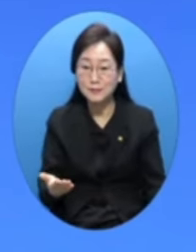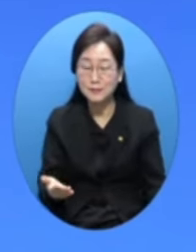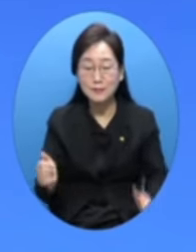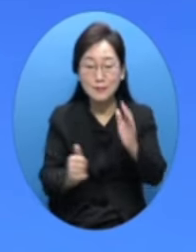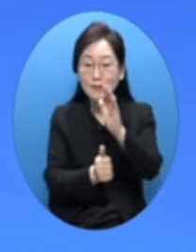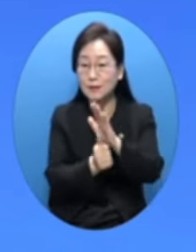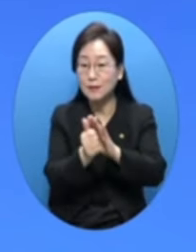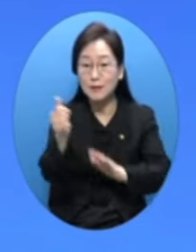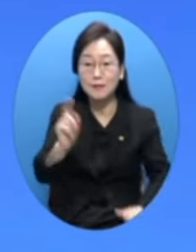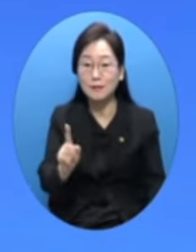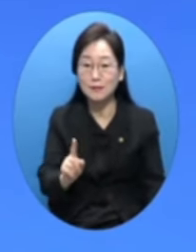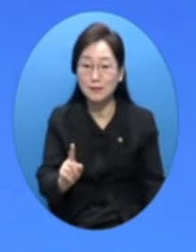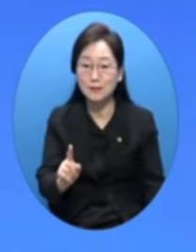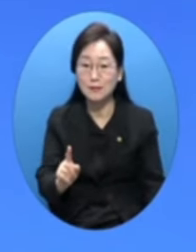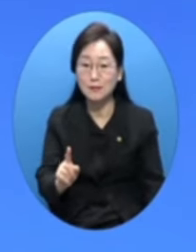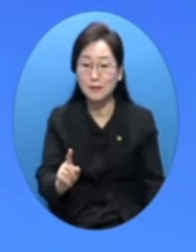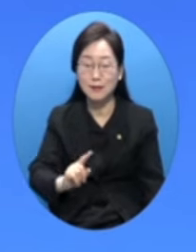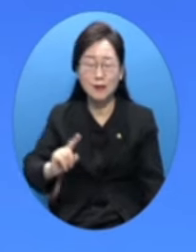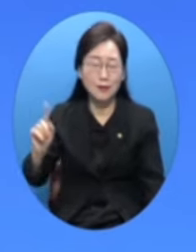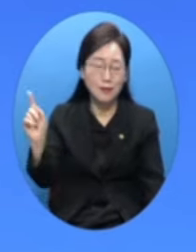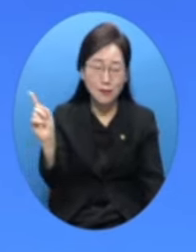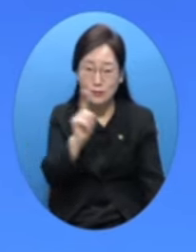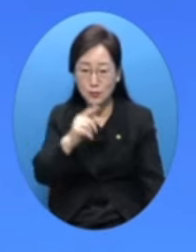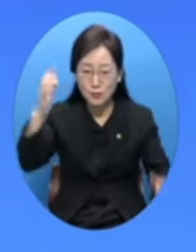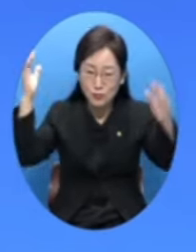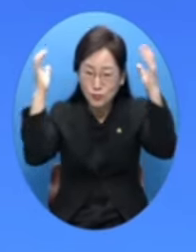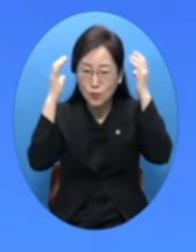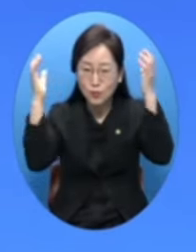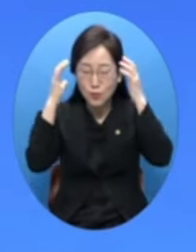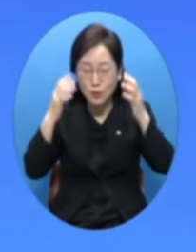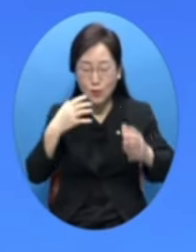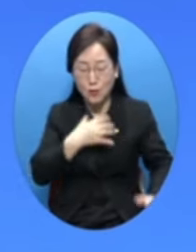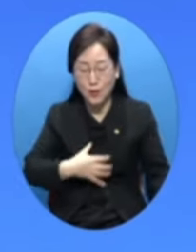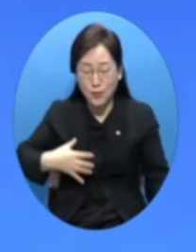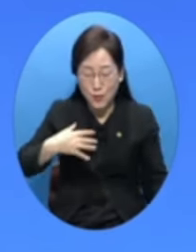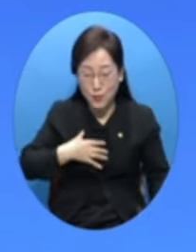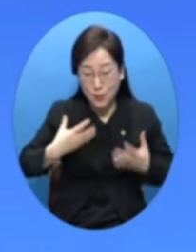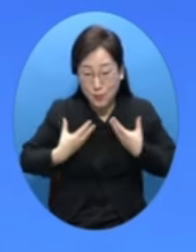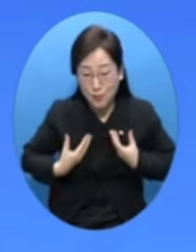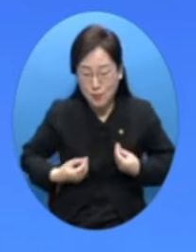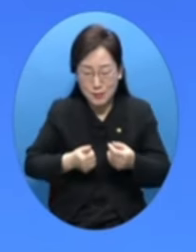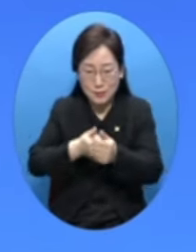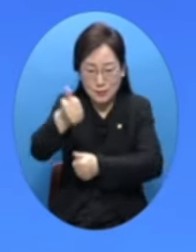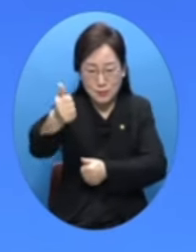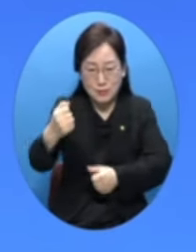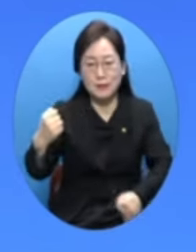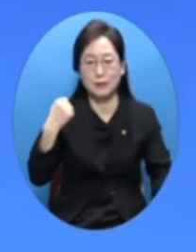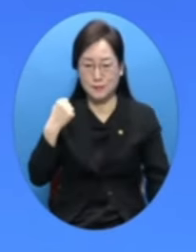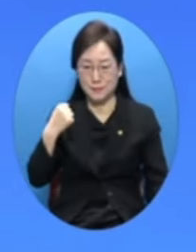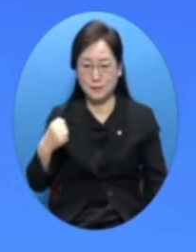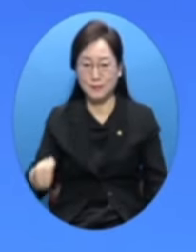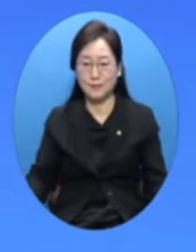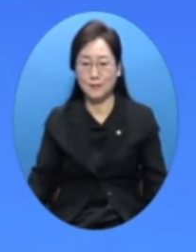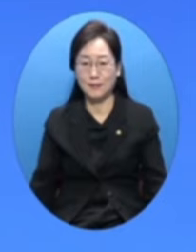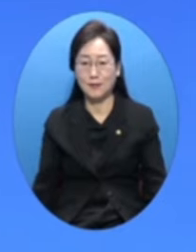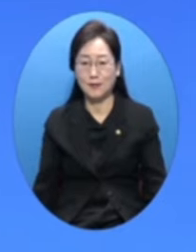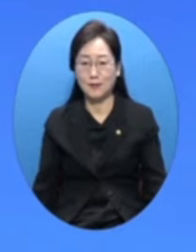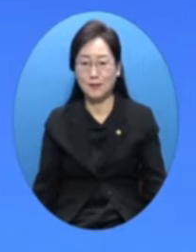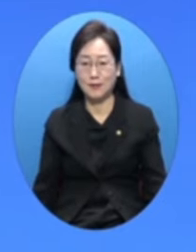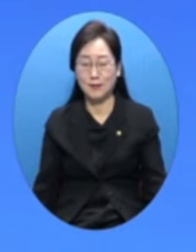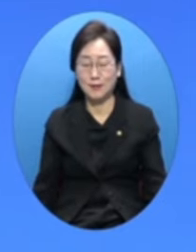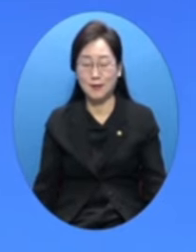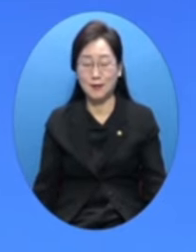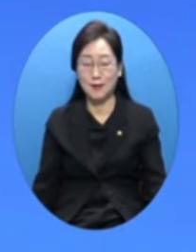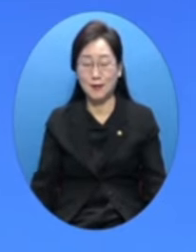희망은 어떤 고통과 괴로움과 절망도 이겨내는 위대한 힘을 갖고 있는 것입니다. 그래서